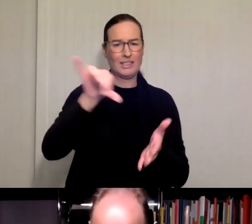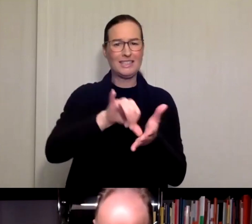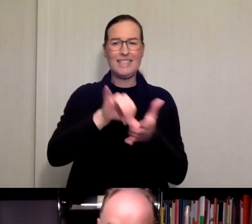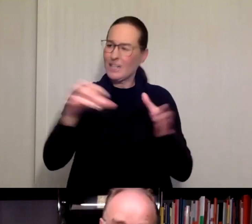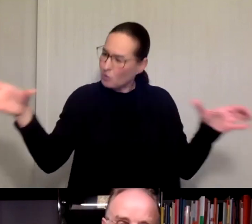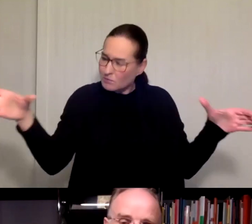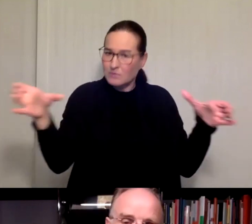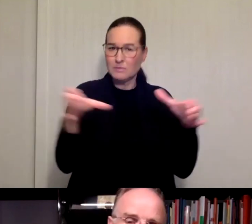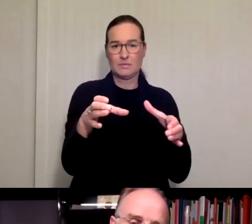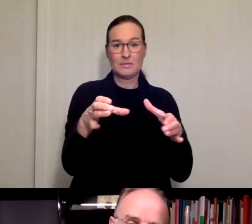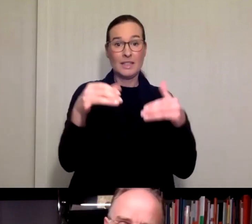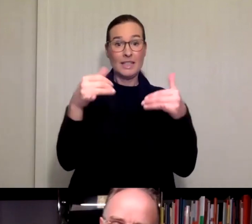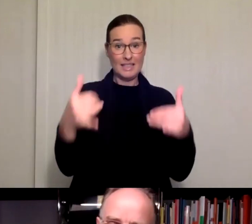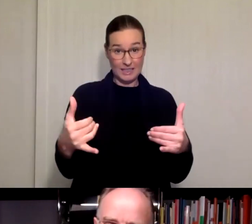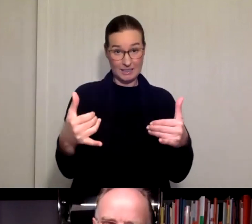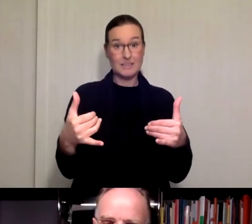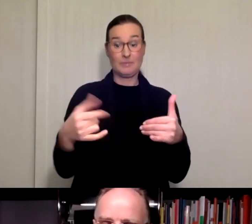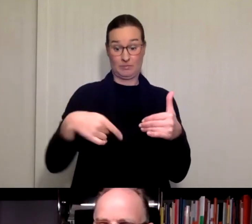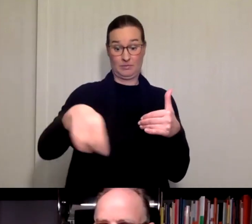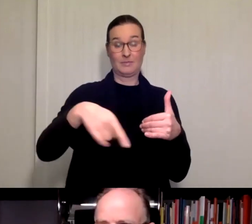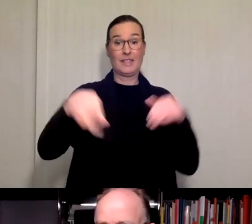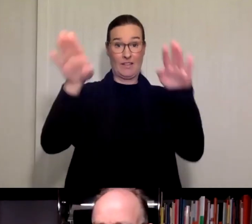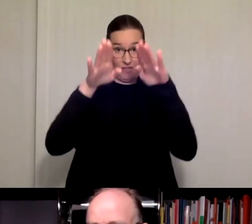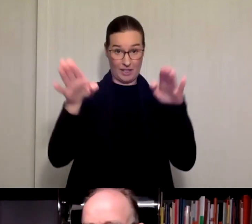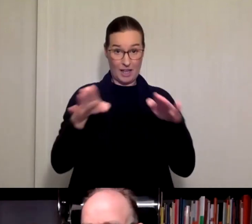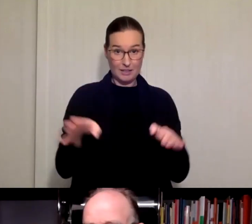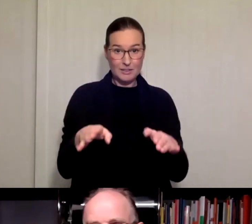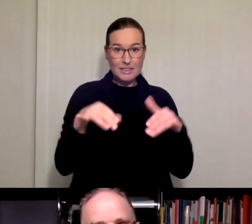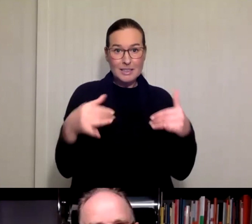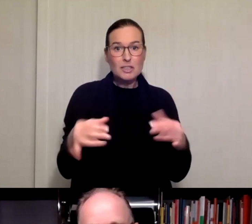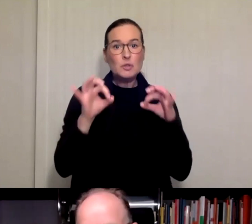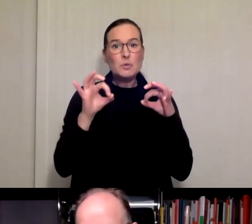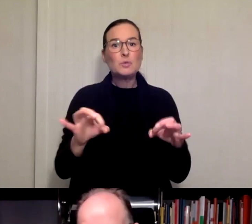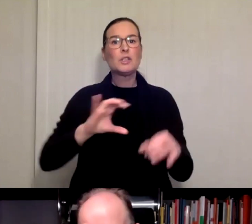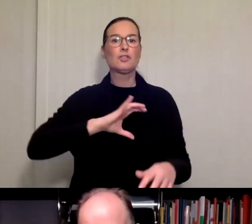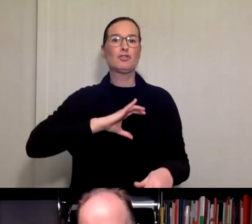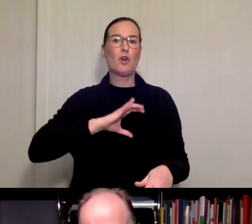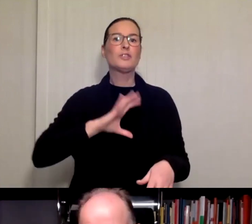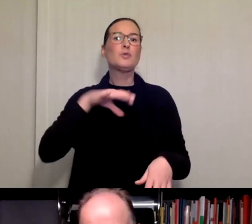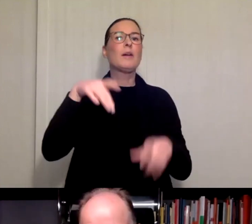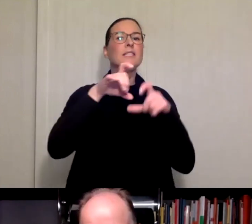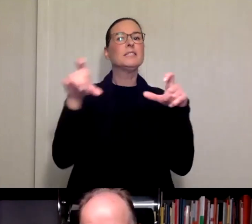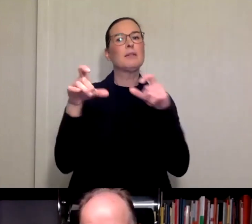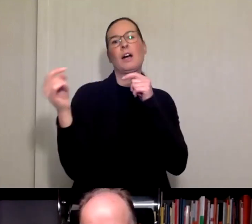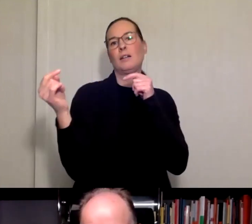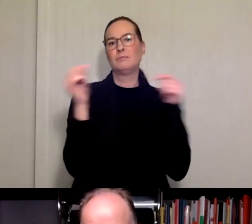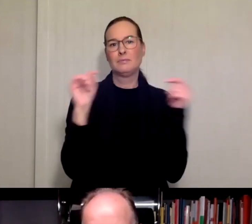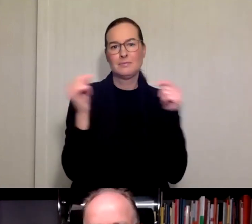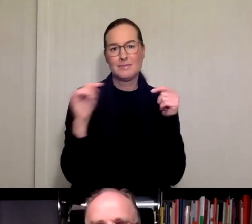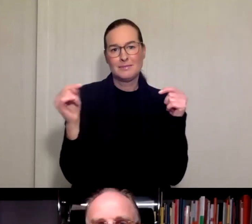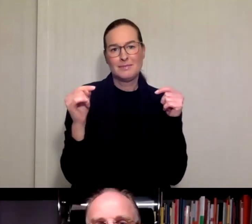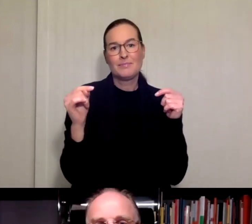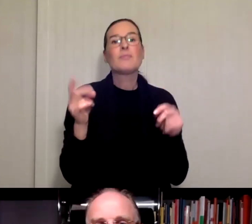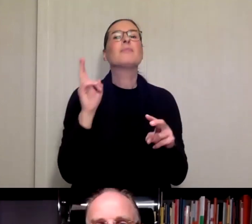ist es einfach eine hervorragende Situation, darüber miteinander ins Gespräch zu kommen. Und ich will gleich sagen, wir hatten einen